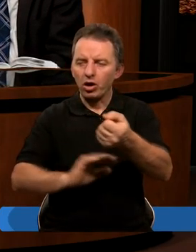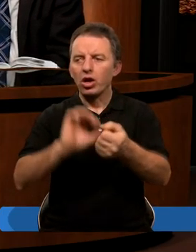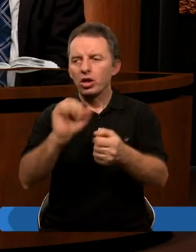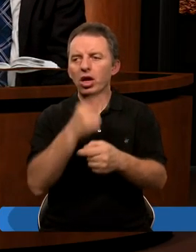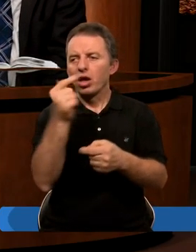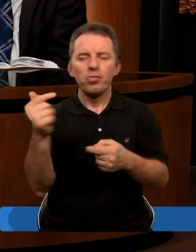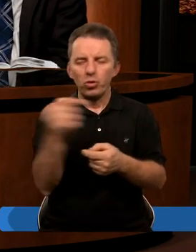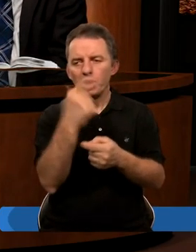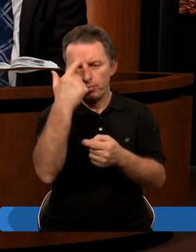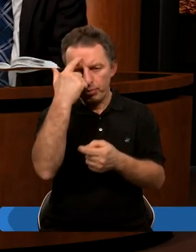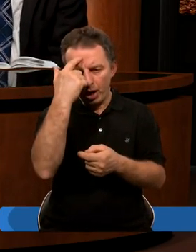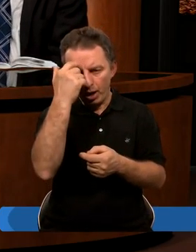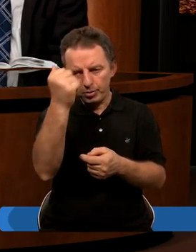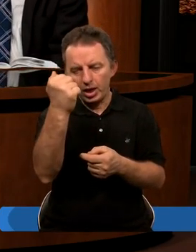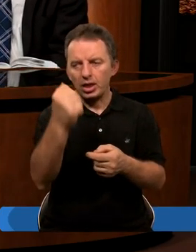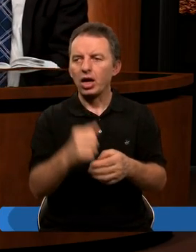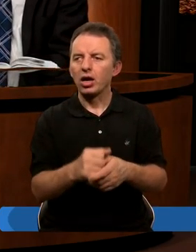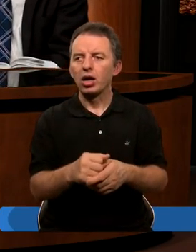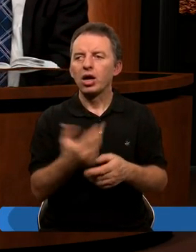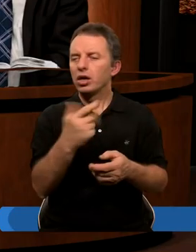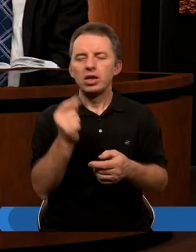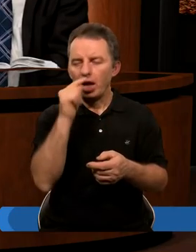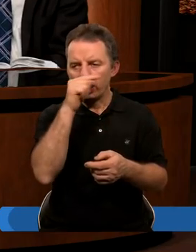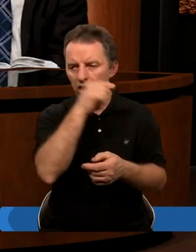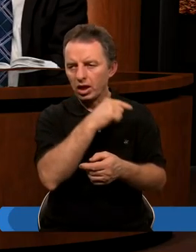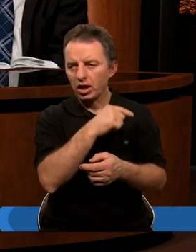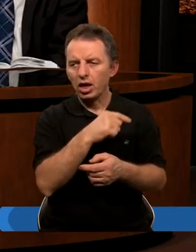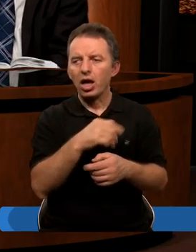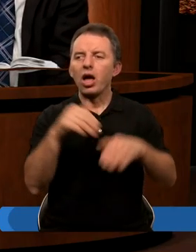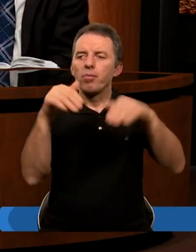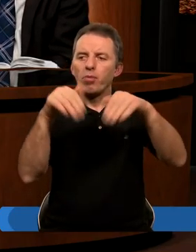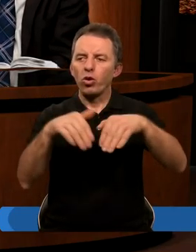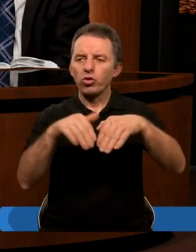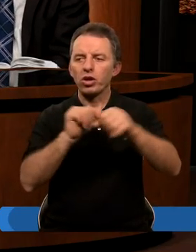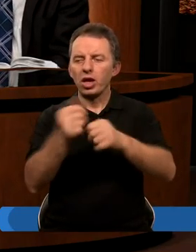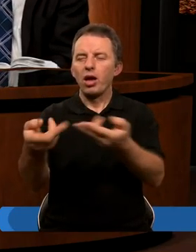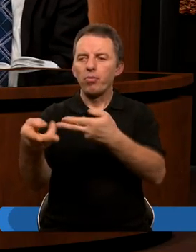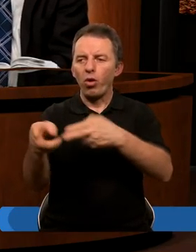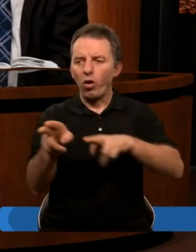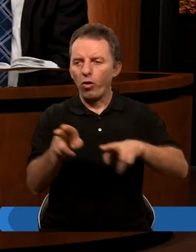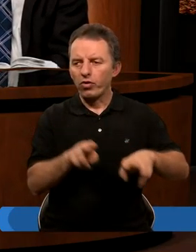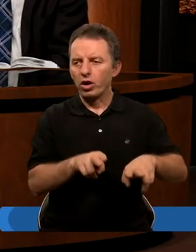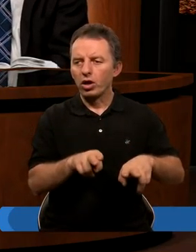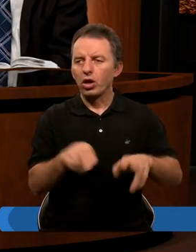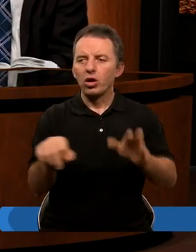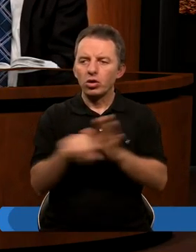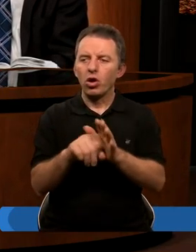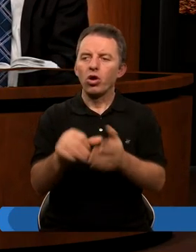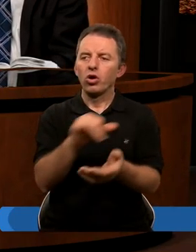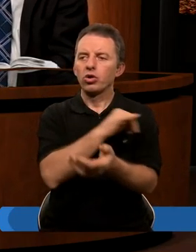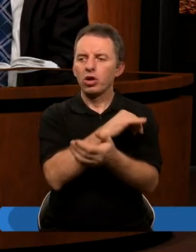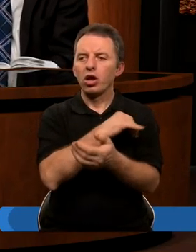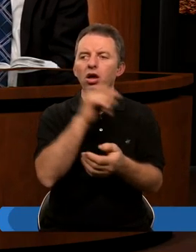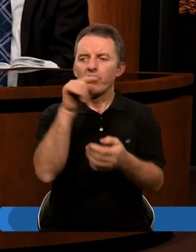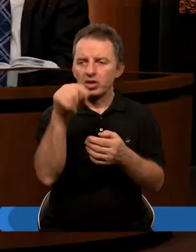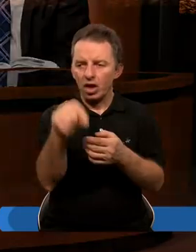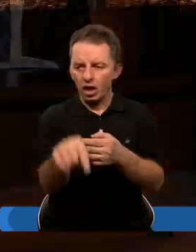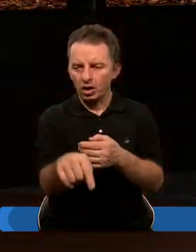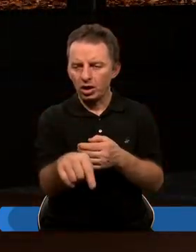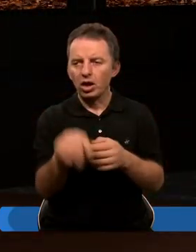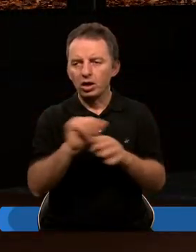to jednak musimy pamiętać, że niestety możliwy jest powrót, z powrotem do grzechu. Wtedy,